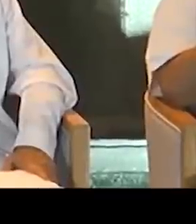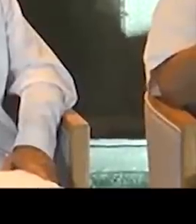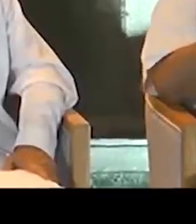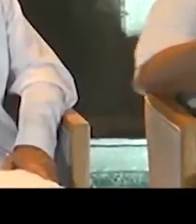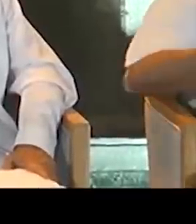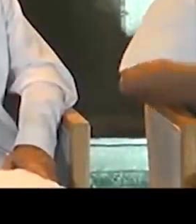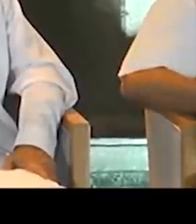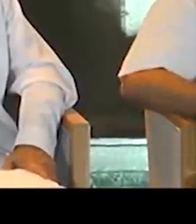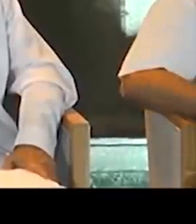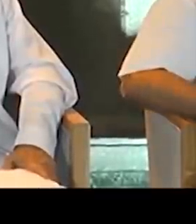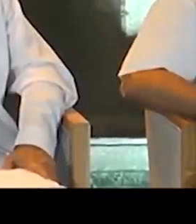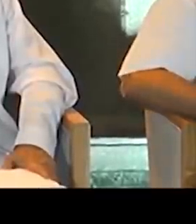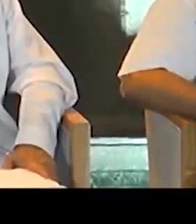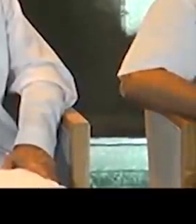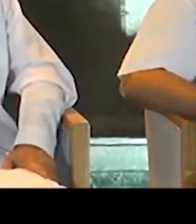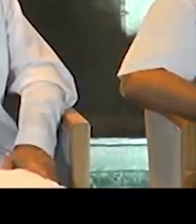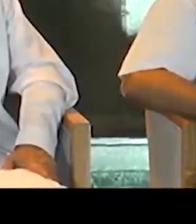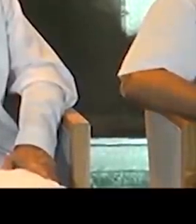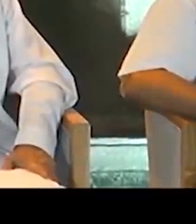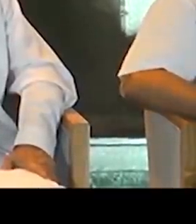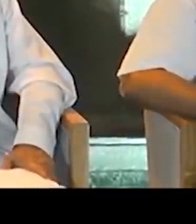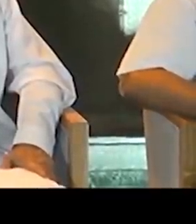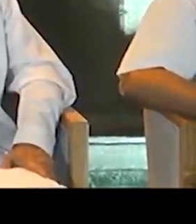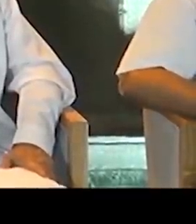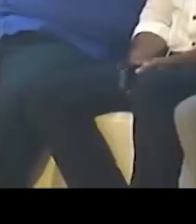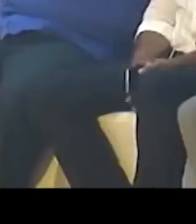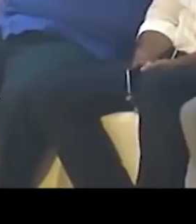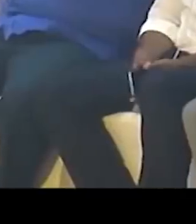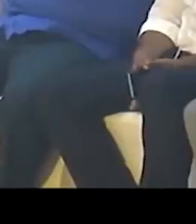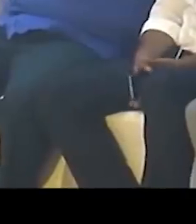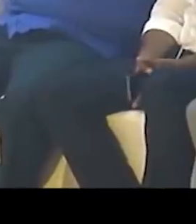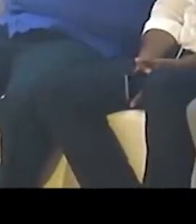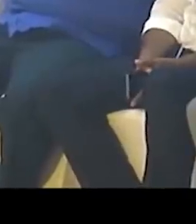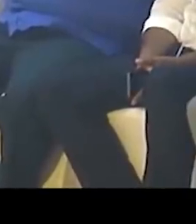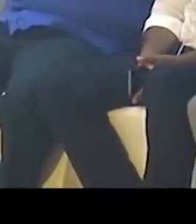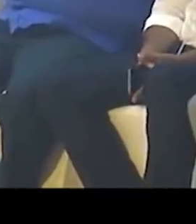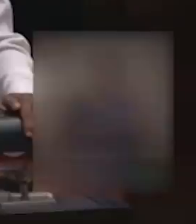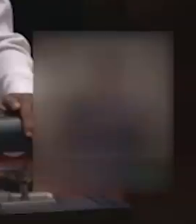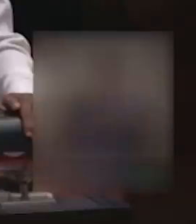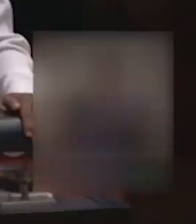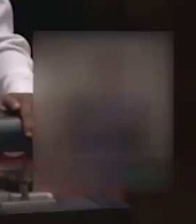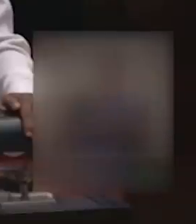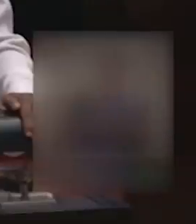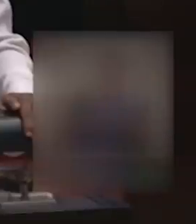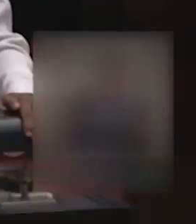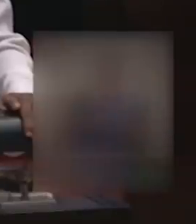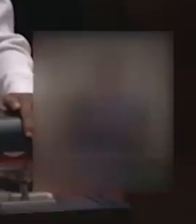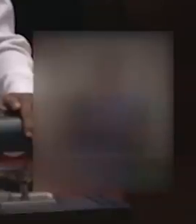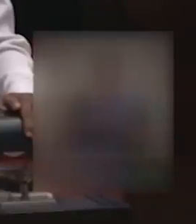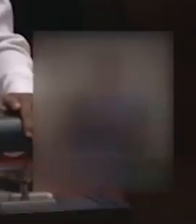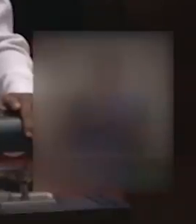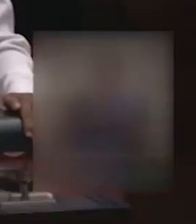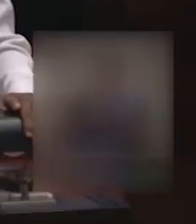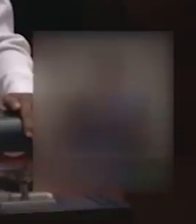අය නෙවෙයි. නමුත් අවාසනාවකට මේ දේශපාලනය කියවන්නේ නැති සජිත් ප්‍රමුඛ කණ්ඩායම